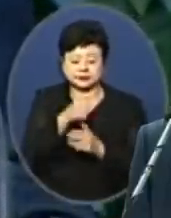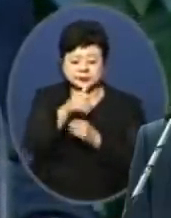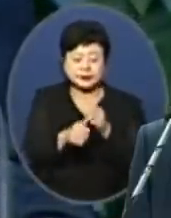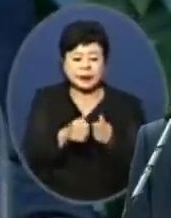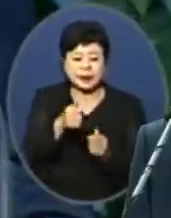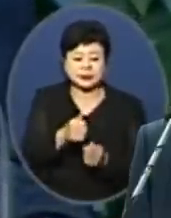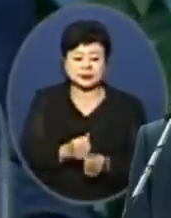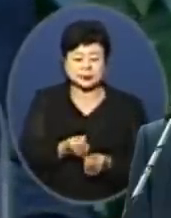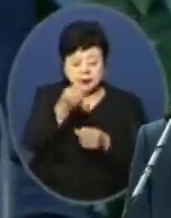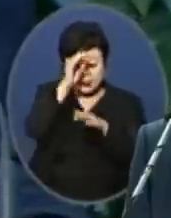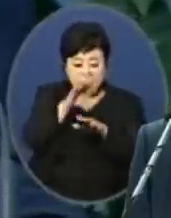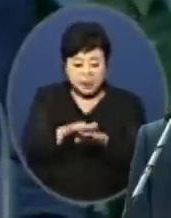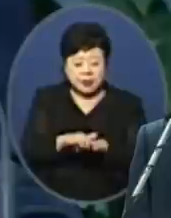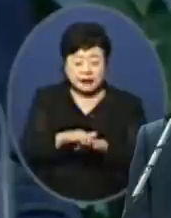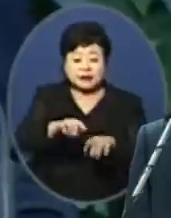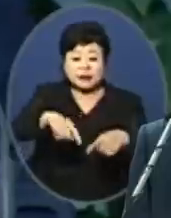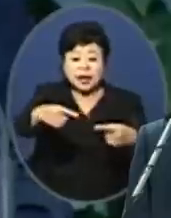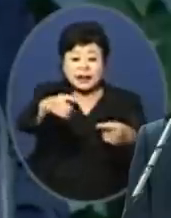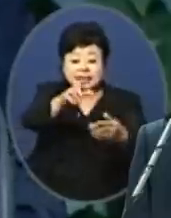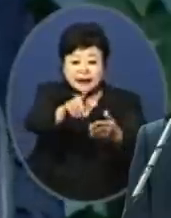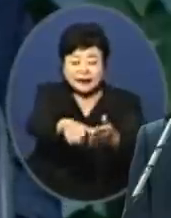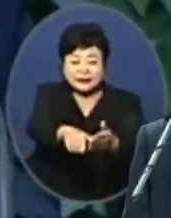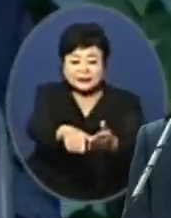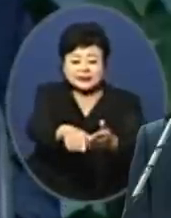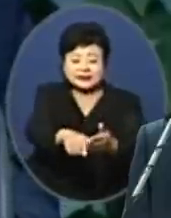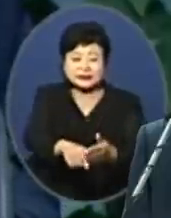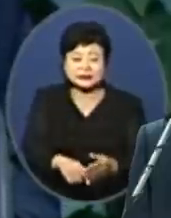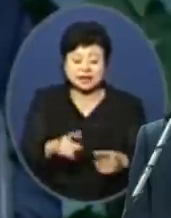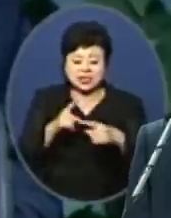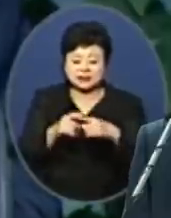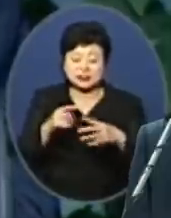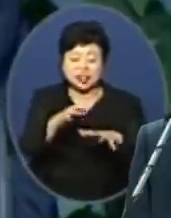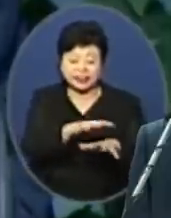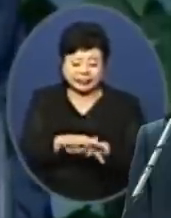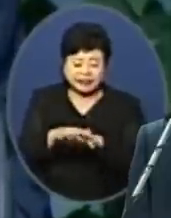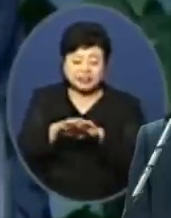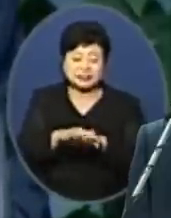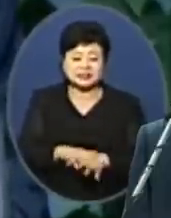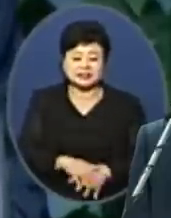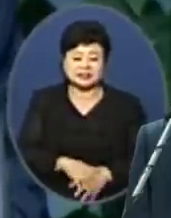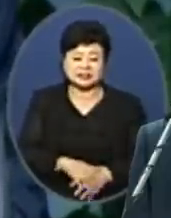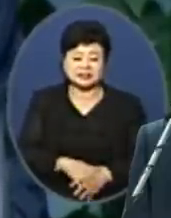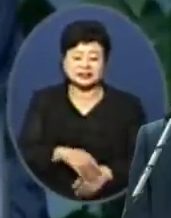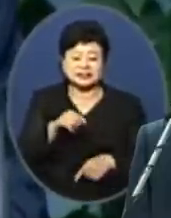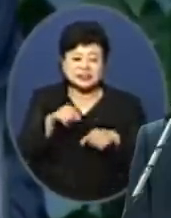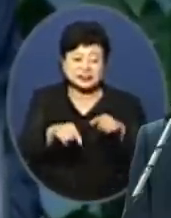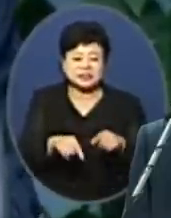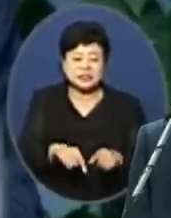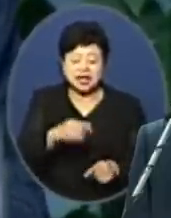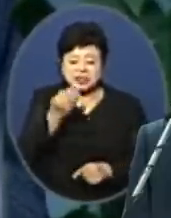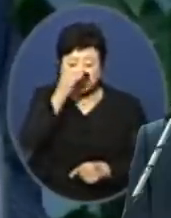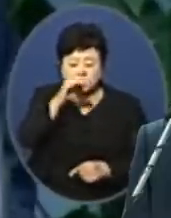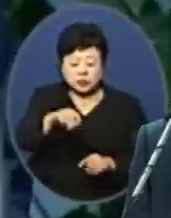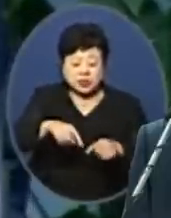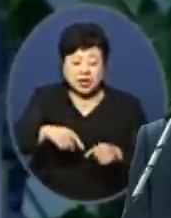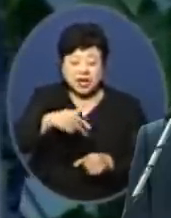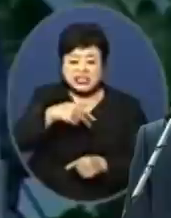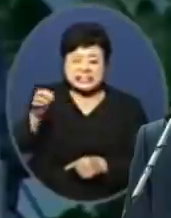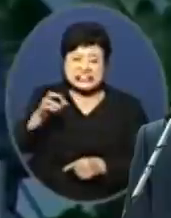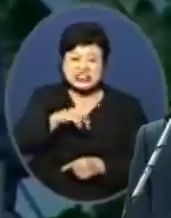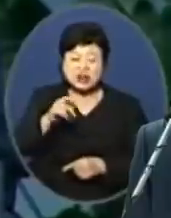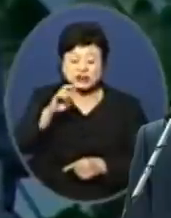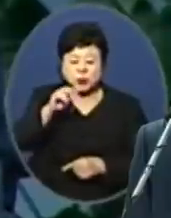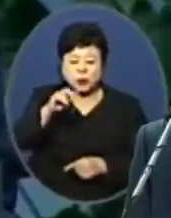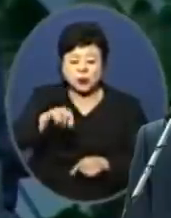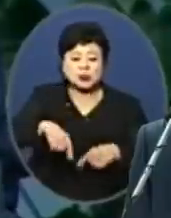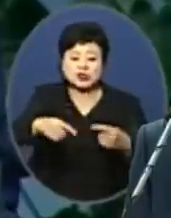하나님께 예배대로 들어갈 때 성전 뜰을 지나서 성소에까지는 들어갈 수 있을 때 지성소는 절대로 못 들어갑니다.